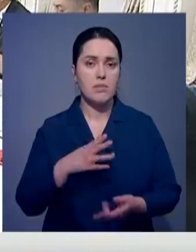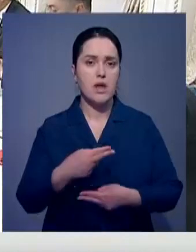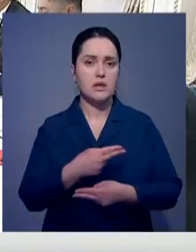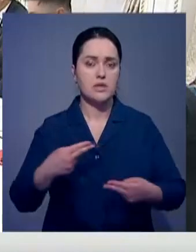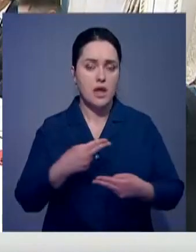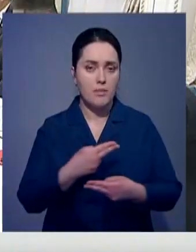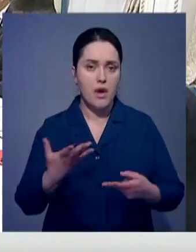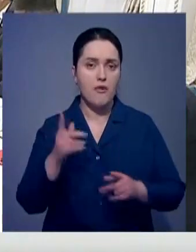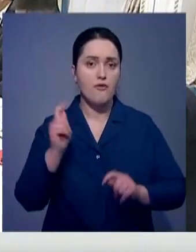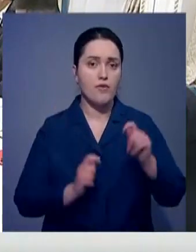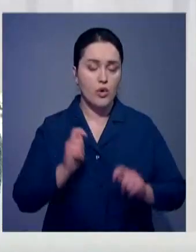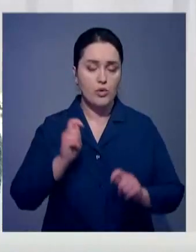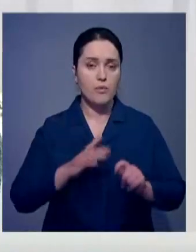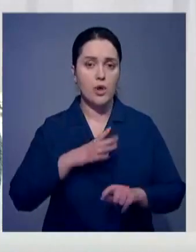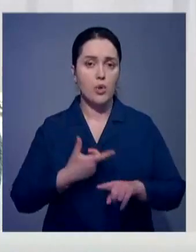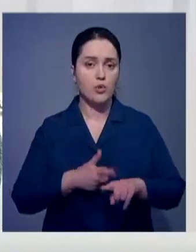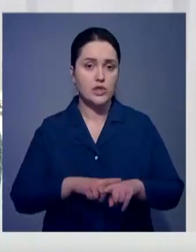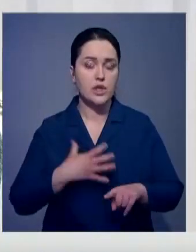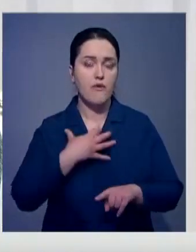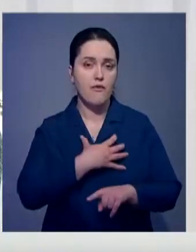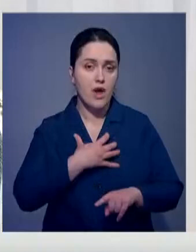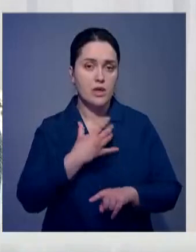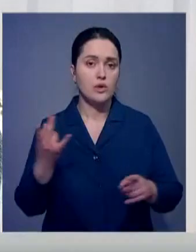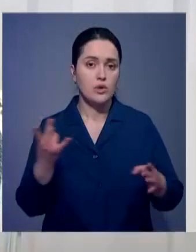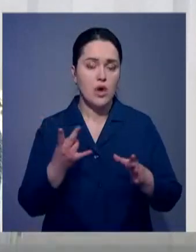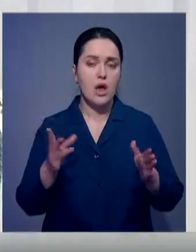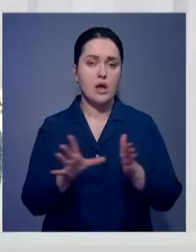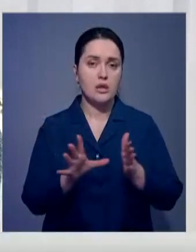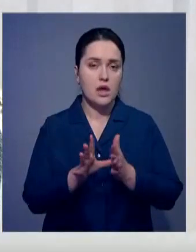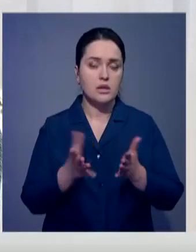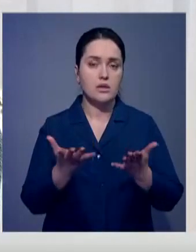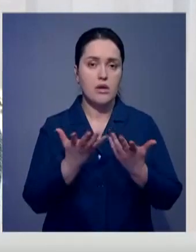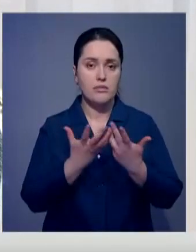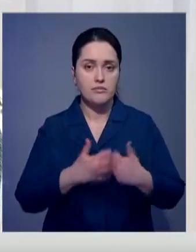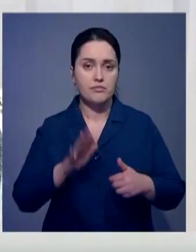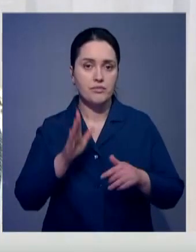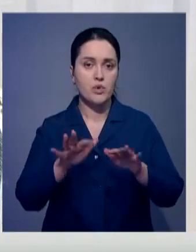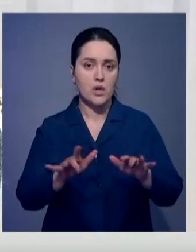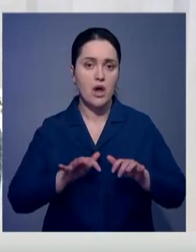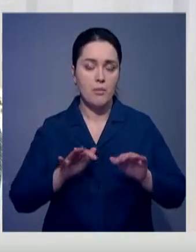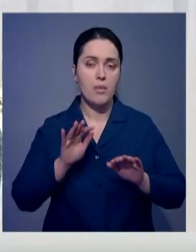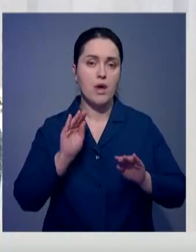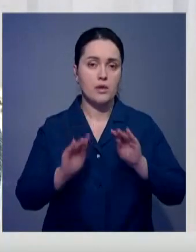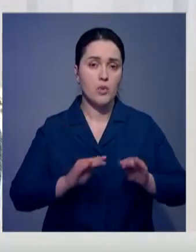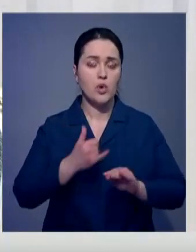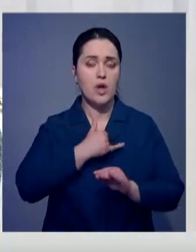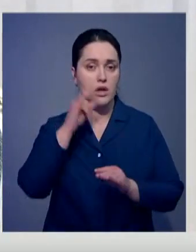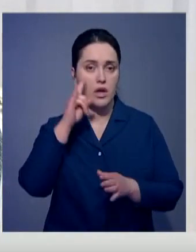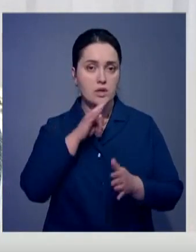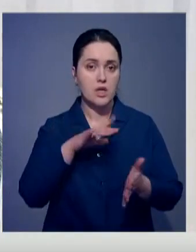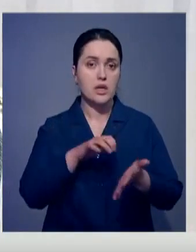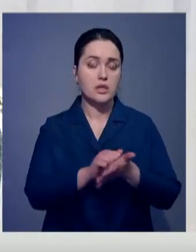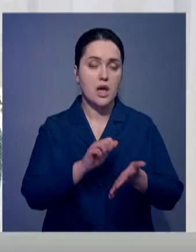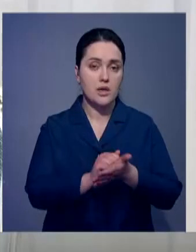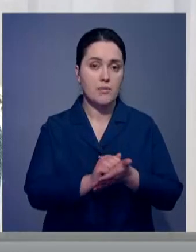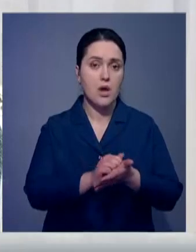– цифровизация, искусственный интеллект. Это как раз то, чем мы занимаемся здесь, в Казахстане. Нам известно,